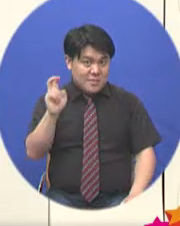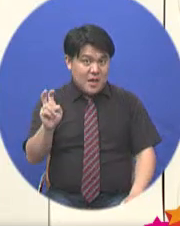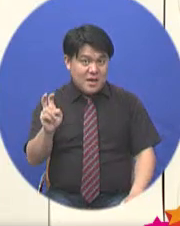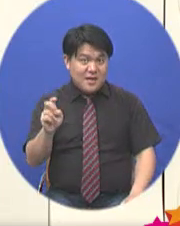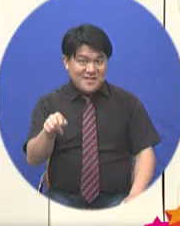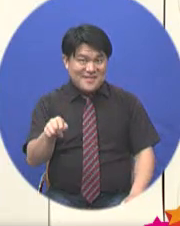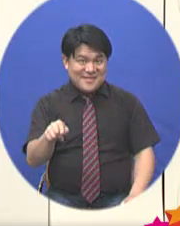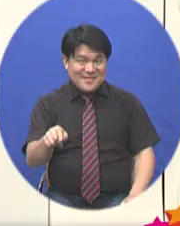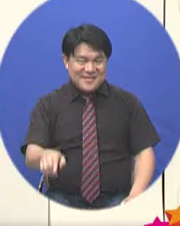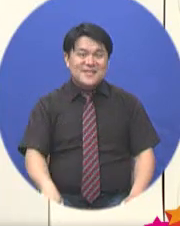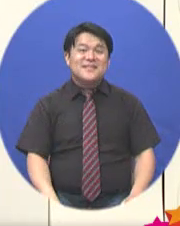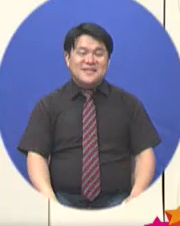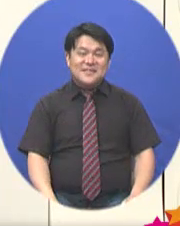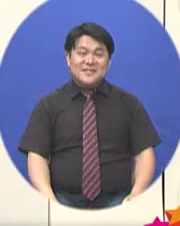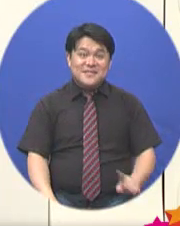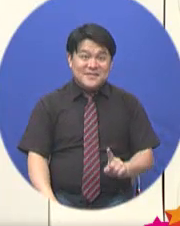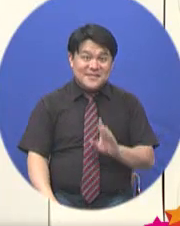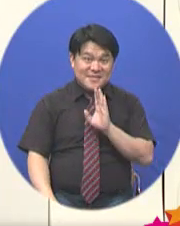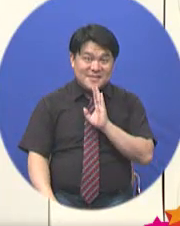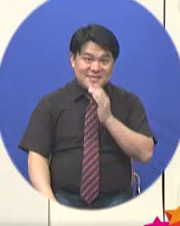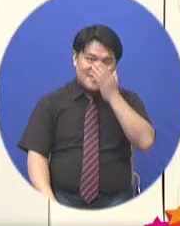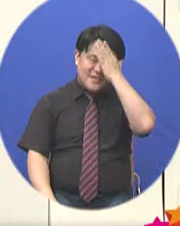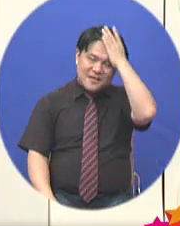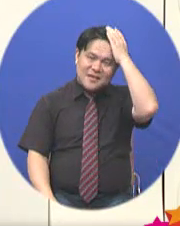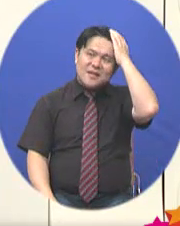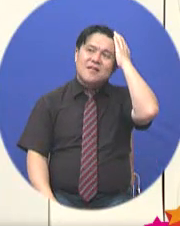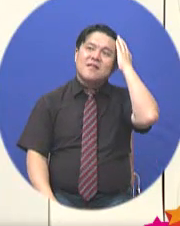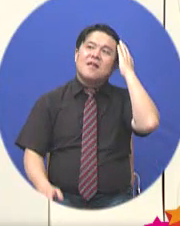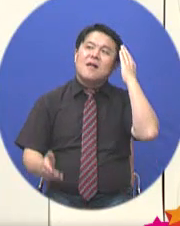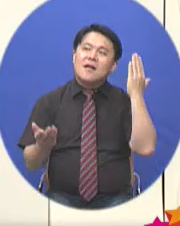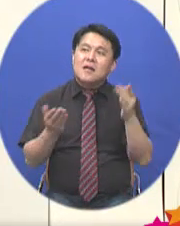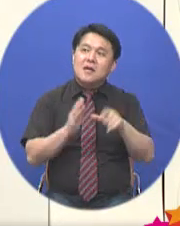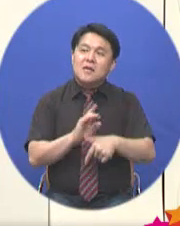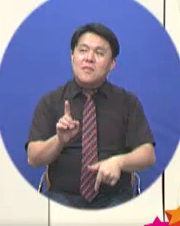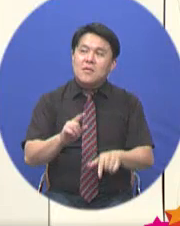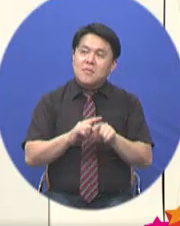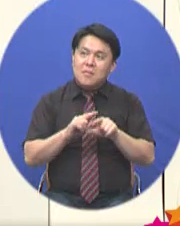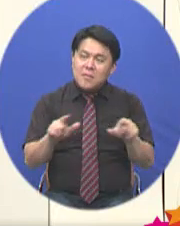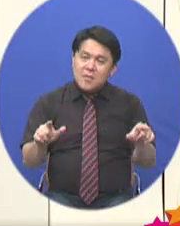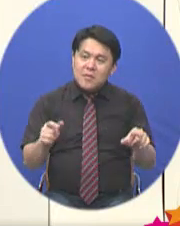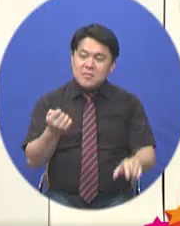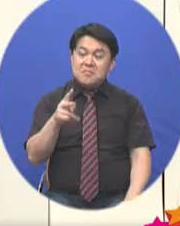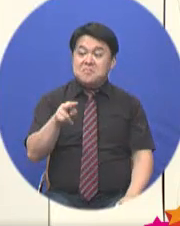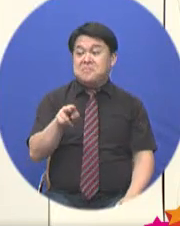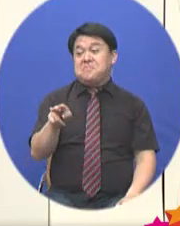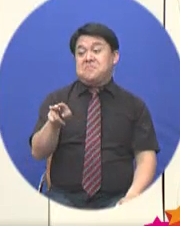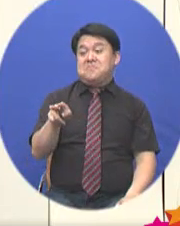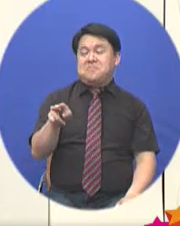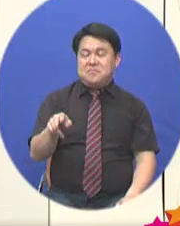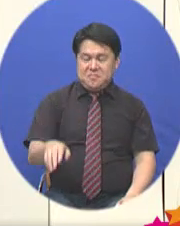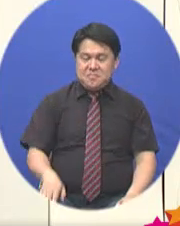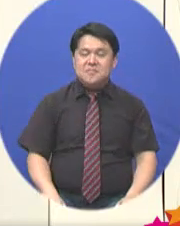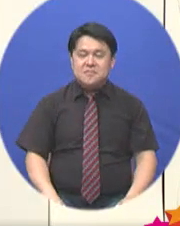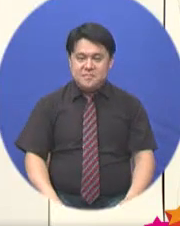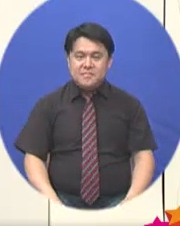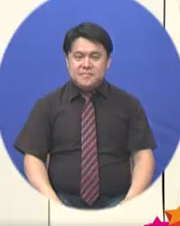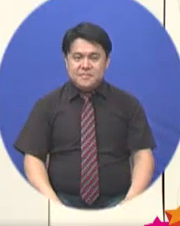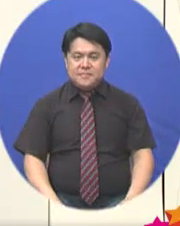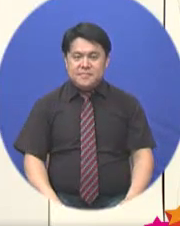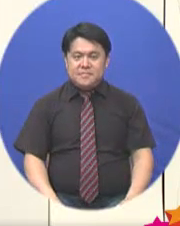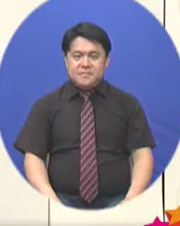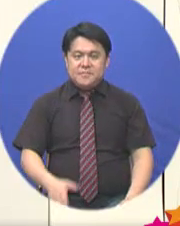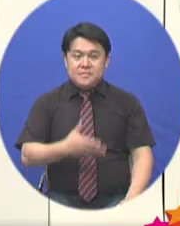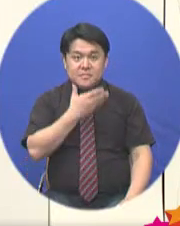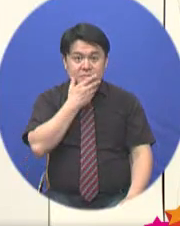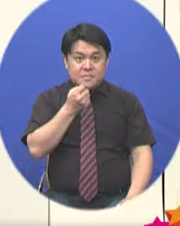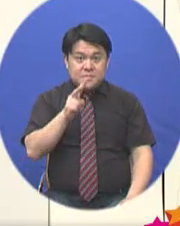같은데 맞습니까? 일할 때는 주로 뭐 TV를 많이 보죠. 아, TV를. 예, 저희 예,